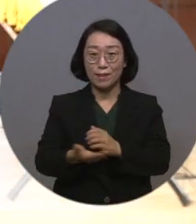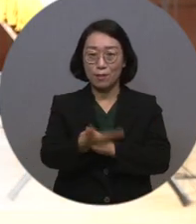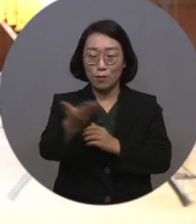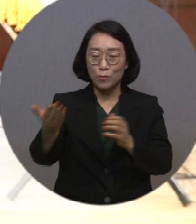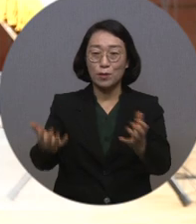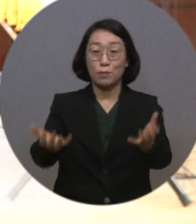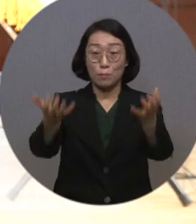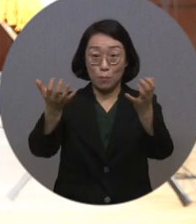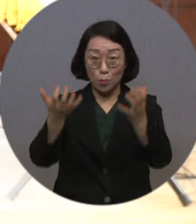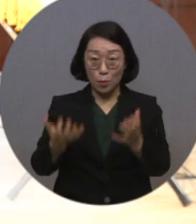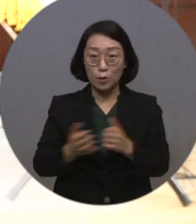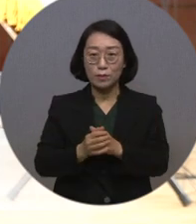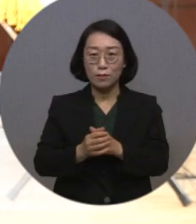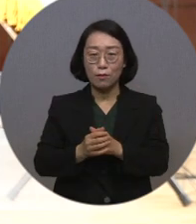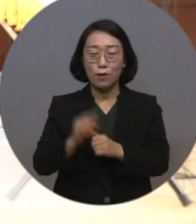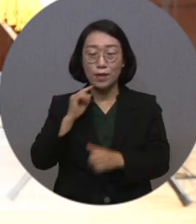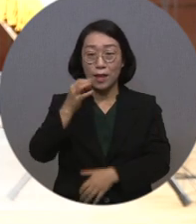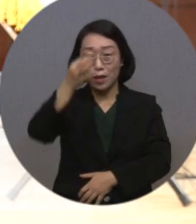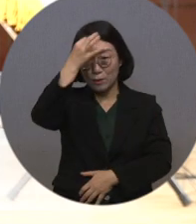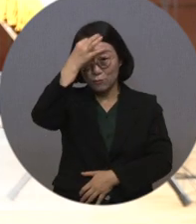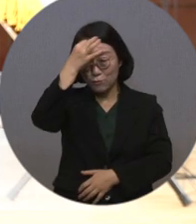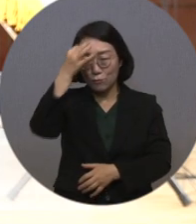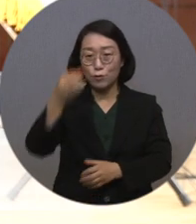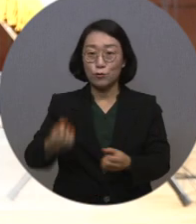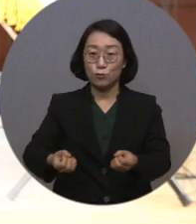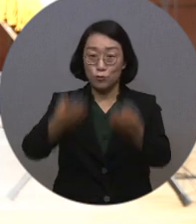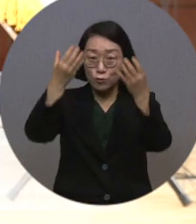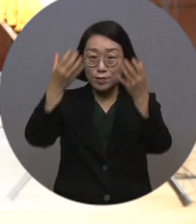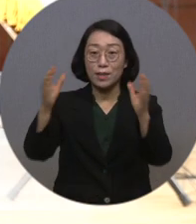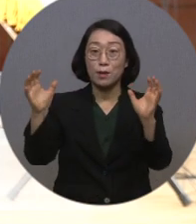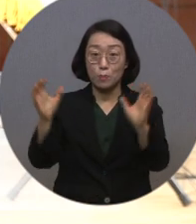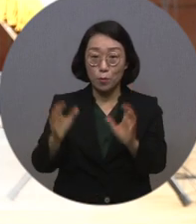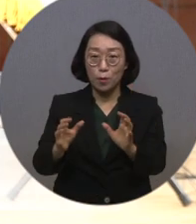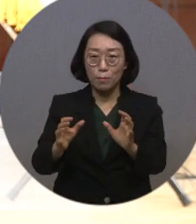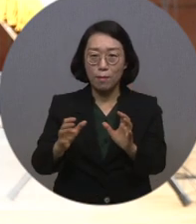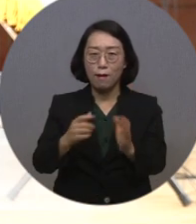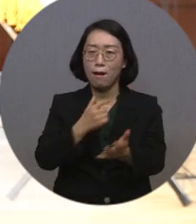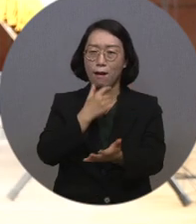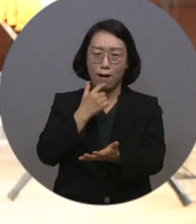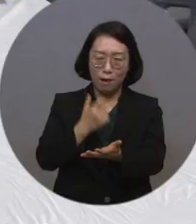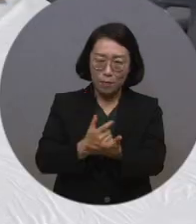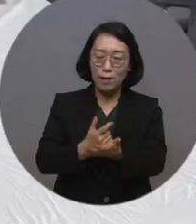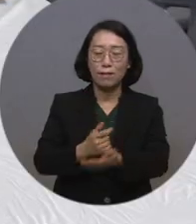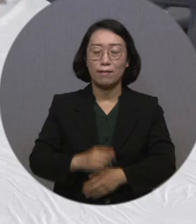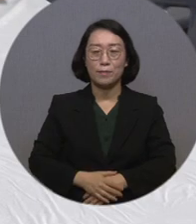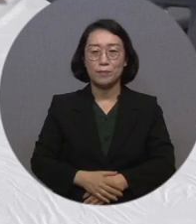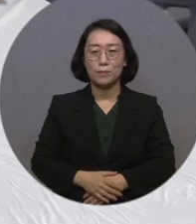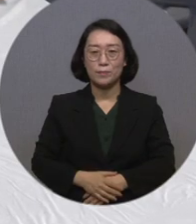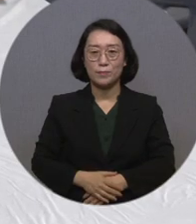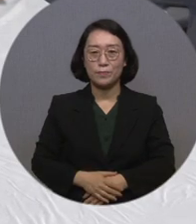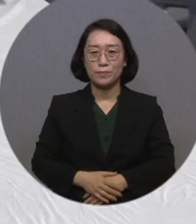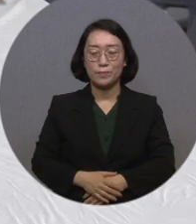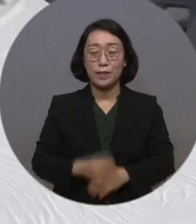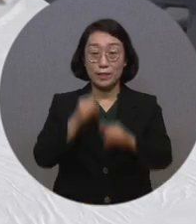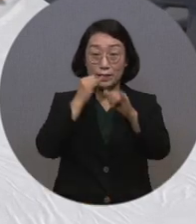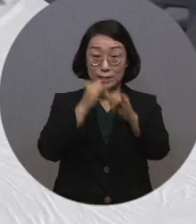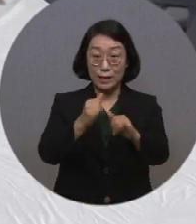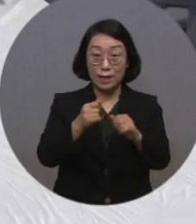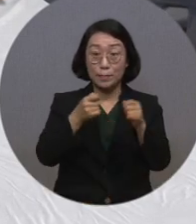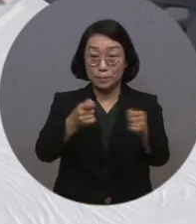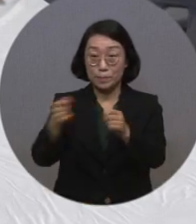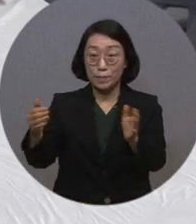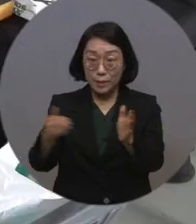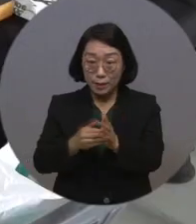대상으로 종합예술제를 개최하게 된 것을 감미가 세력뿐만 아니라 시상식이 끝난